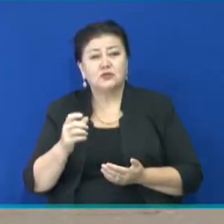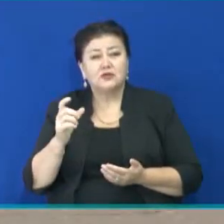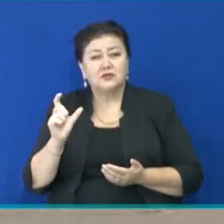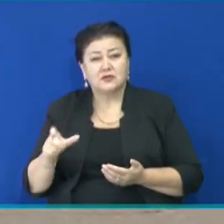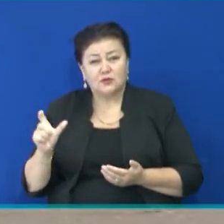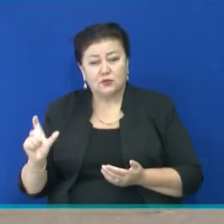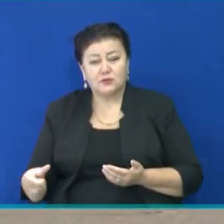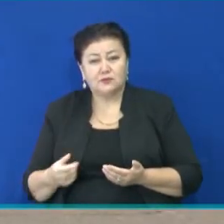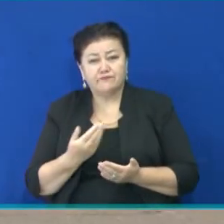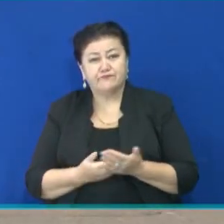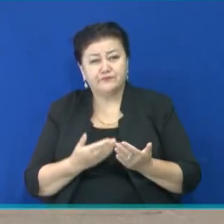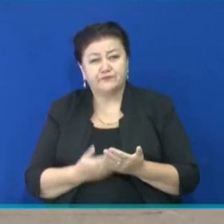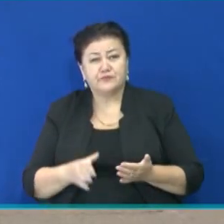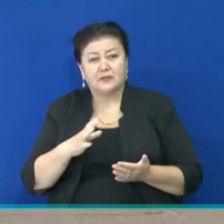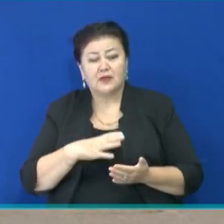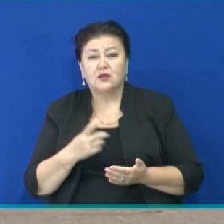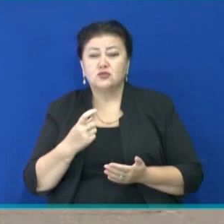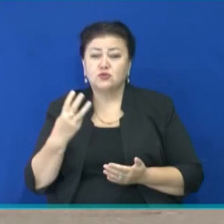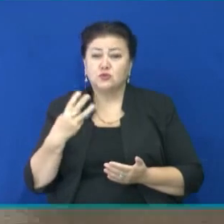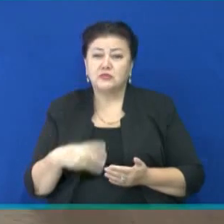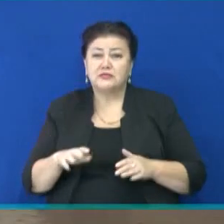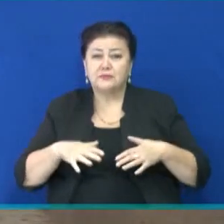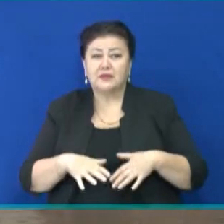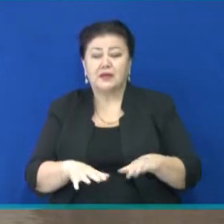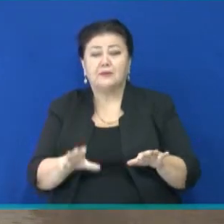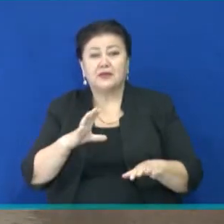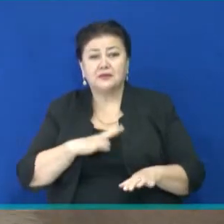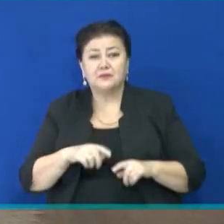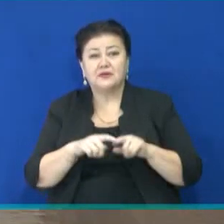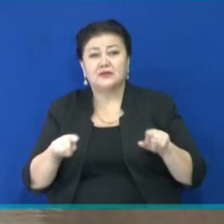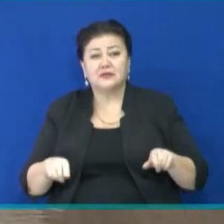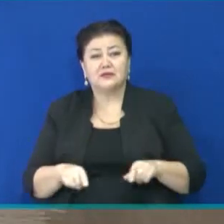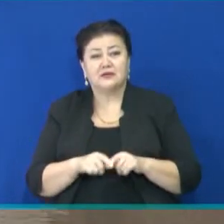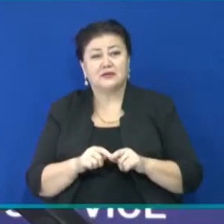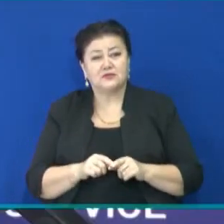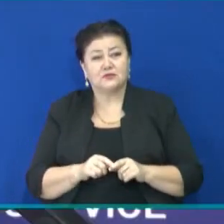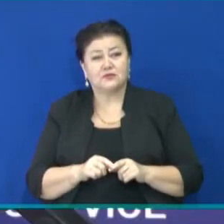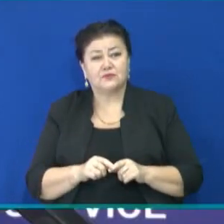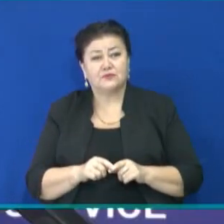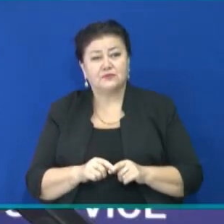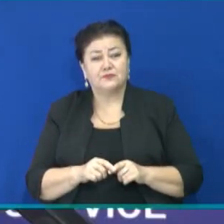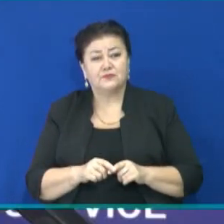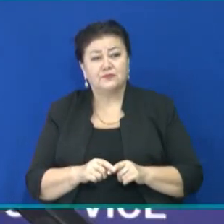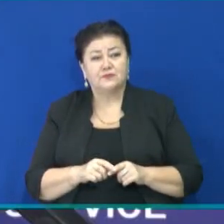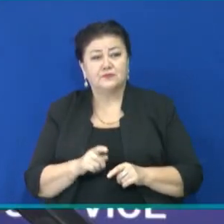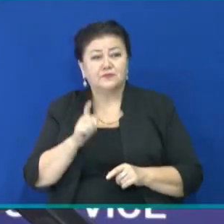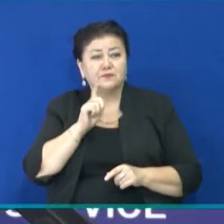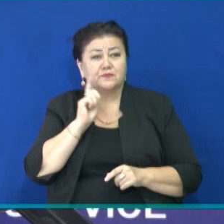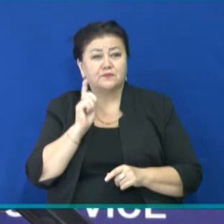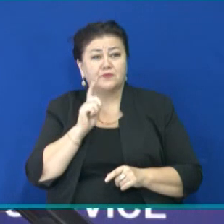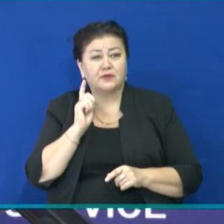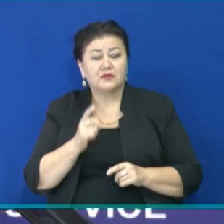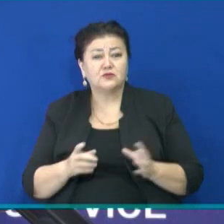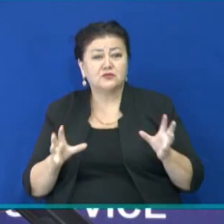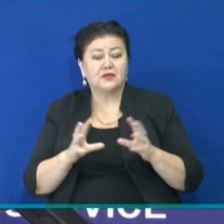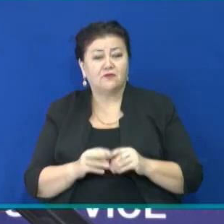таңда 534 іс-шара ұйымдастырылып, 30 мыңнан астам жас қамтылып отыр. Әрине жастарымыз біліммен